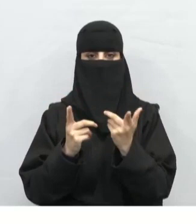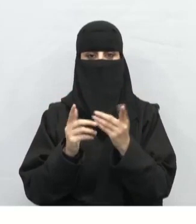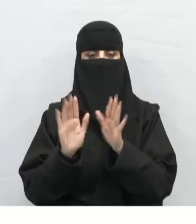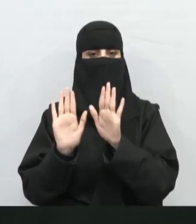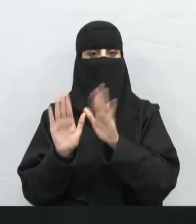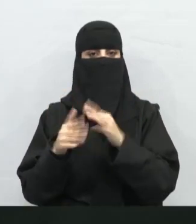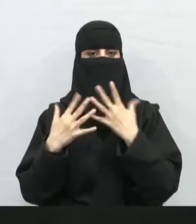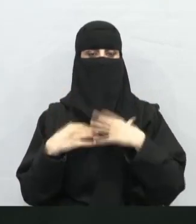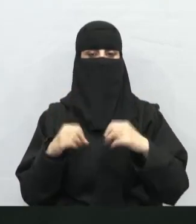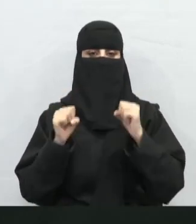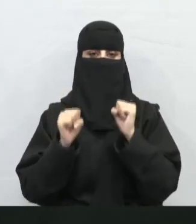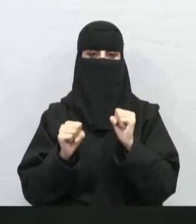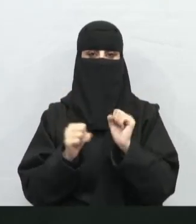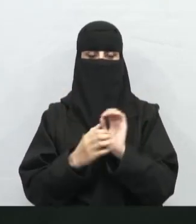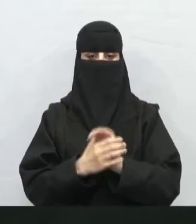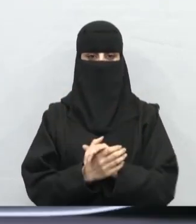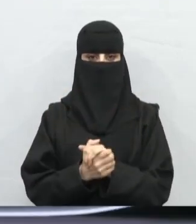فيه شفاء